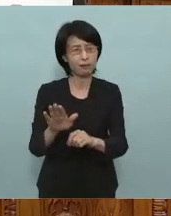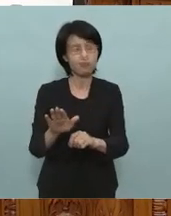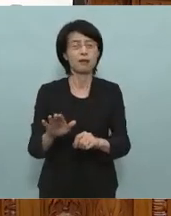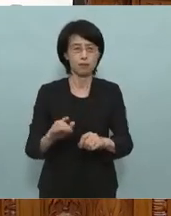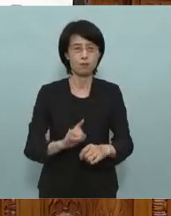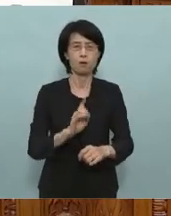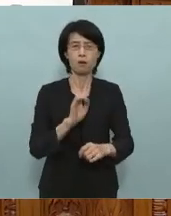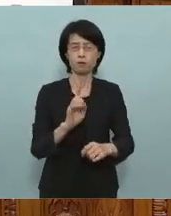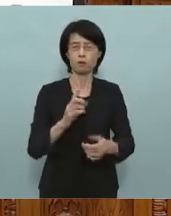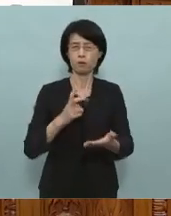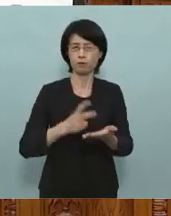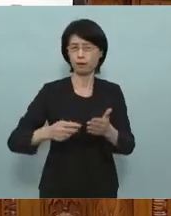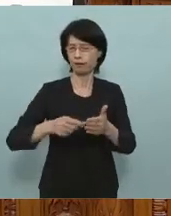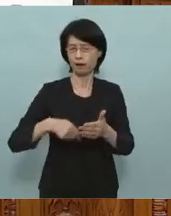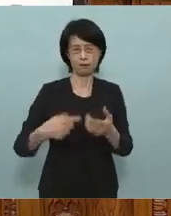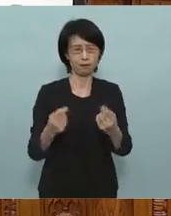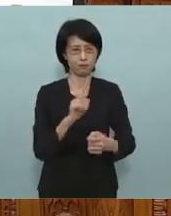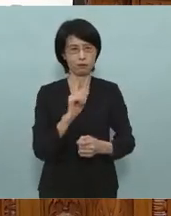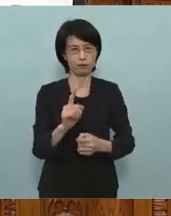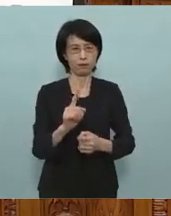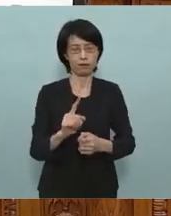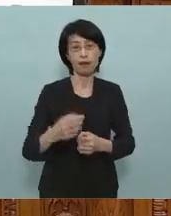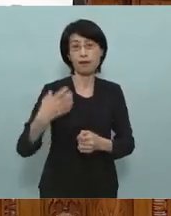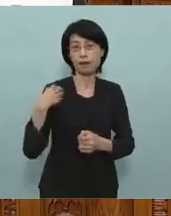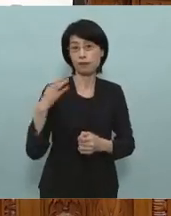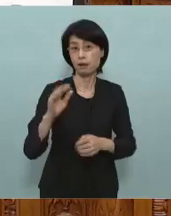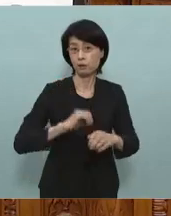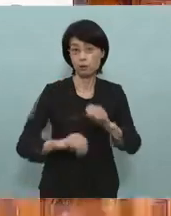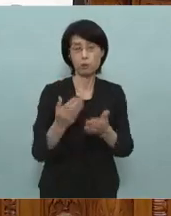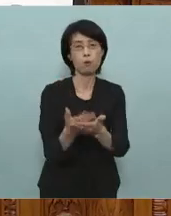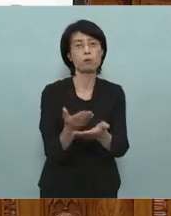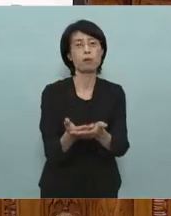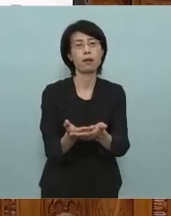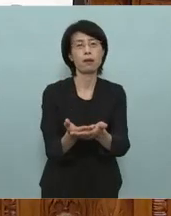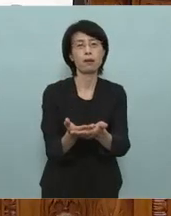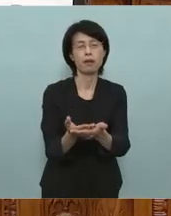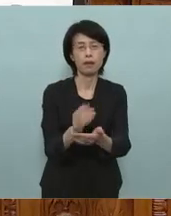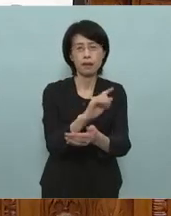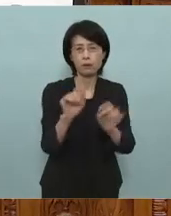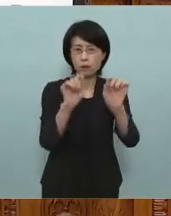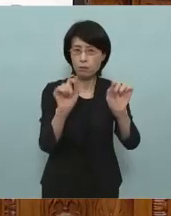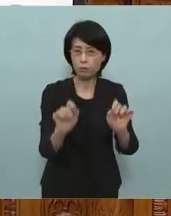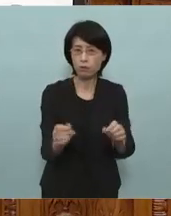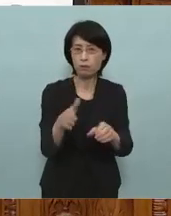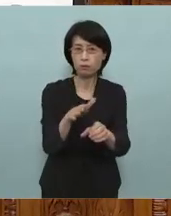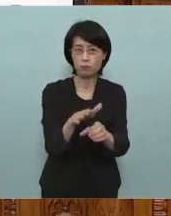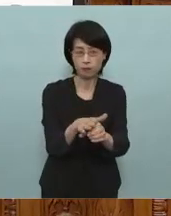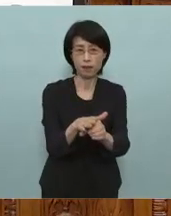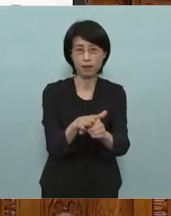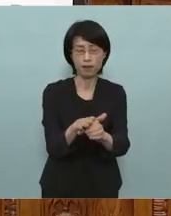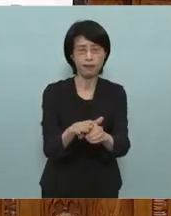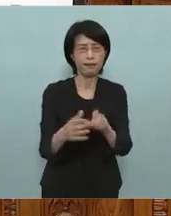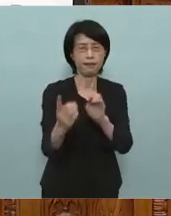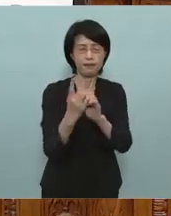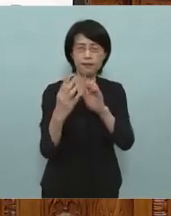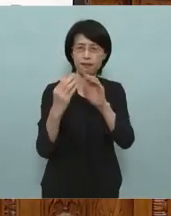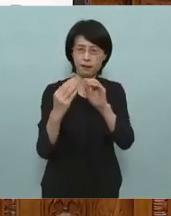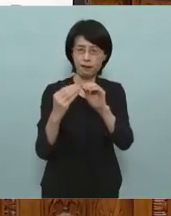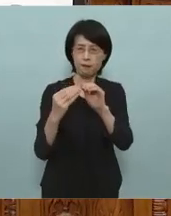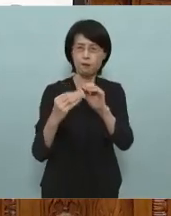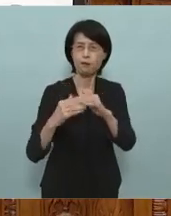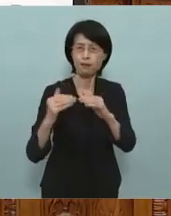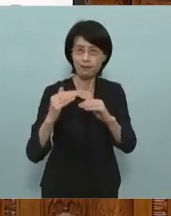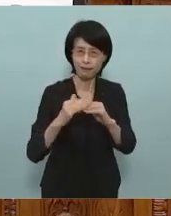すべきは主張し責任ある行動を強く求めつ処刑がもう含め対話をしっかりと